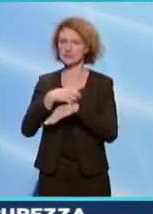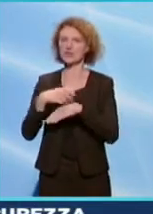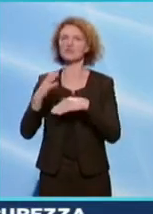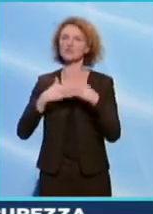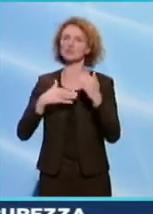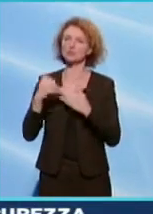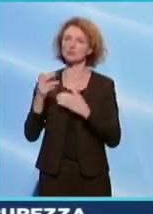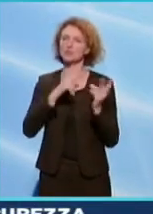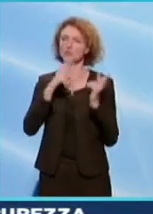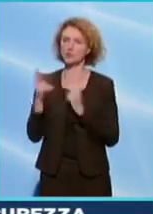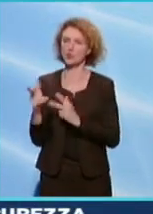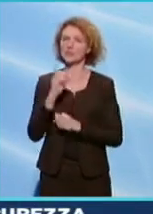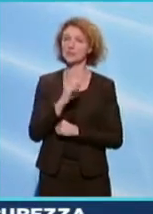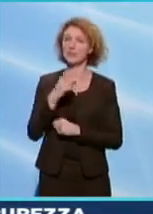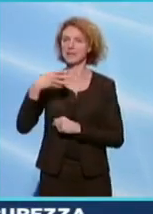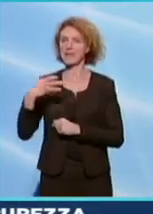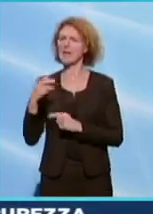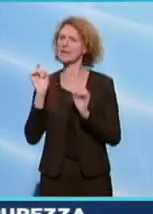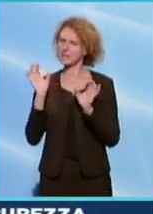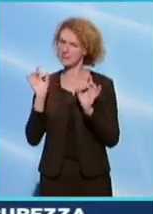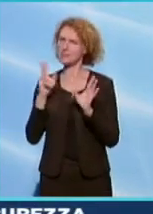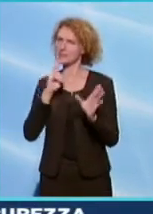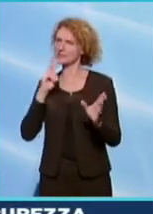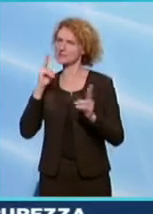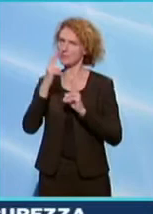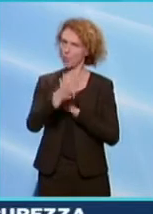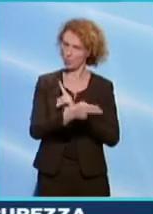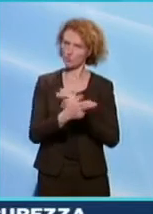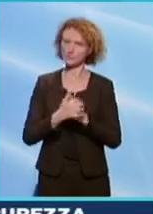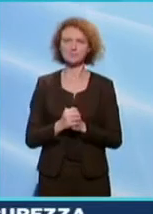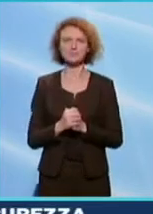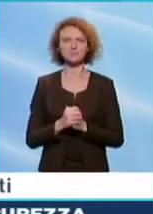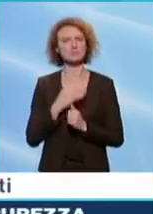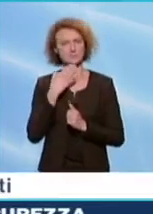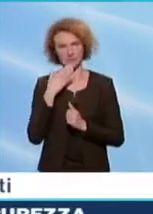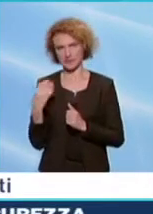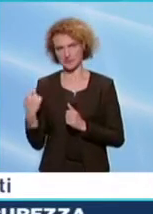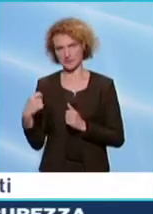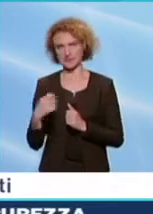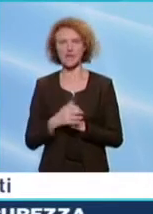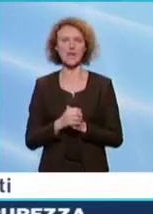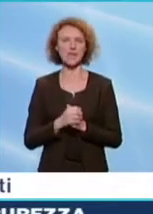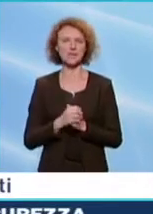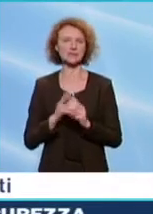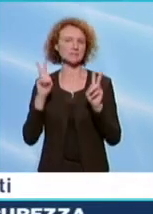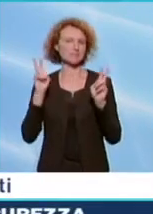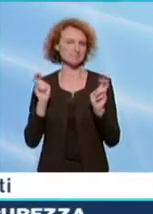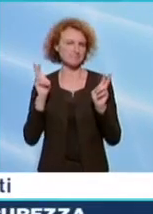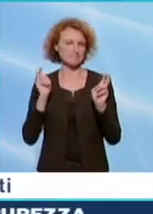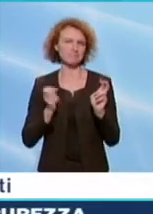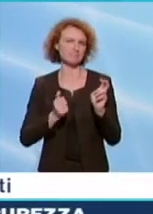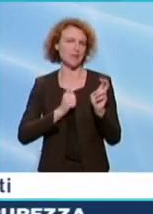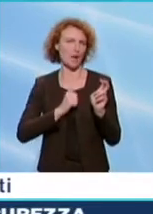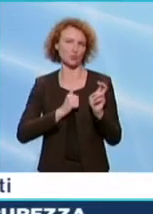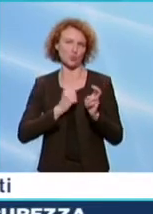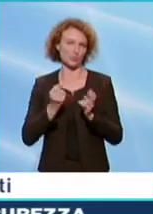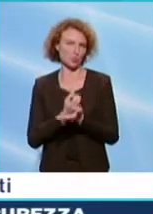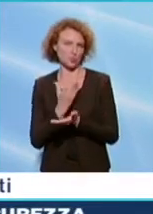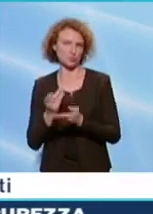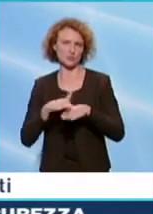facoltà di rispondere grande presidente in tema di autoproduzione dei servizi portuali l'articolo